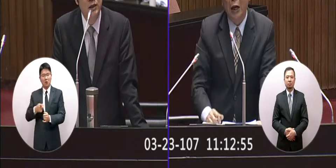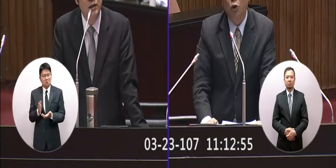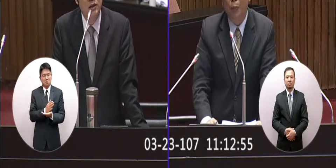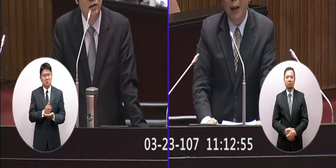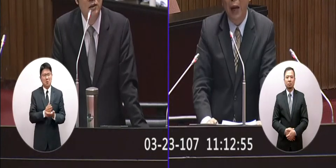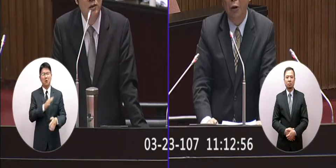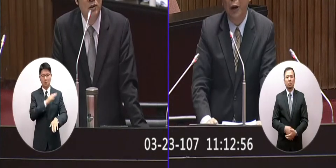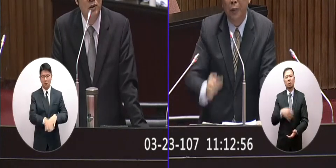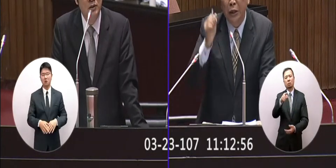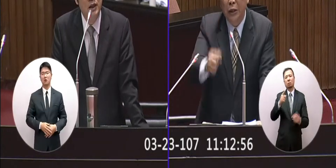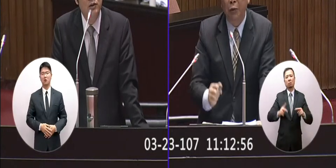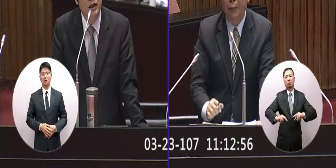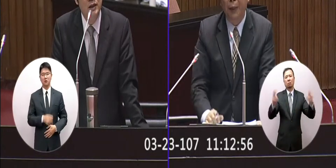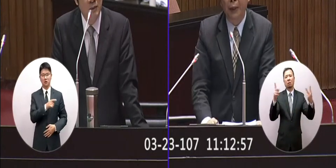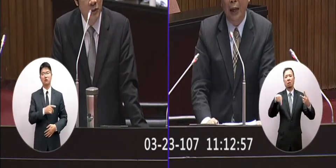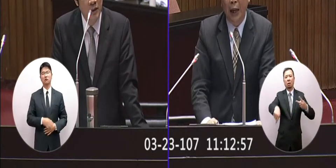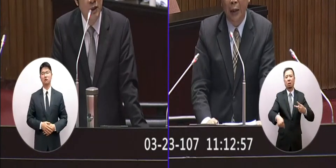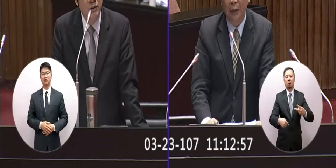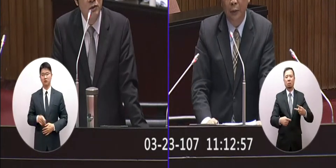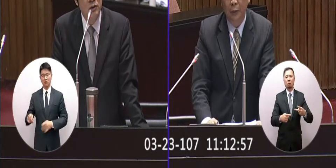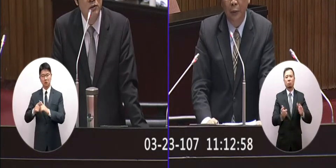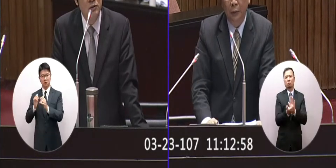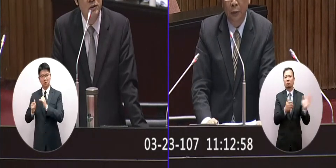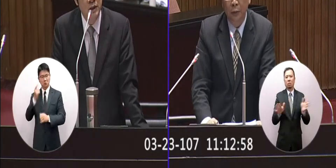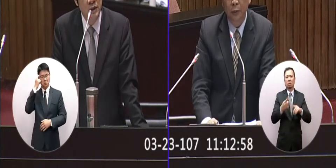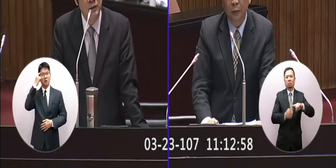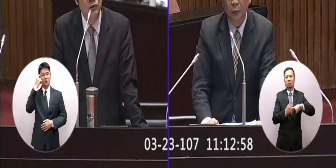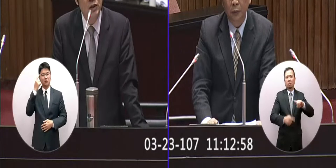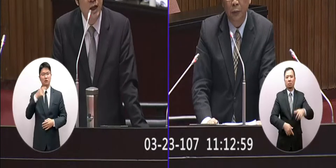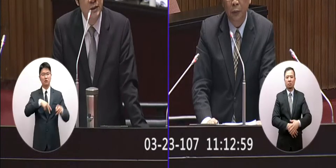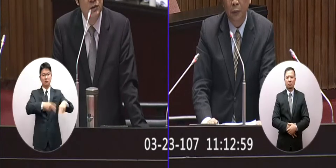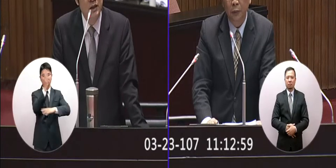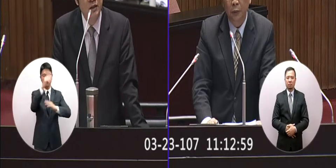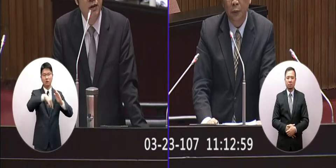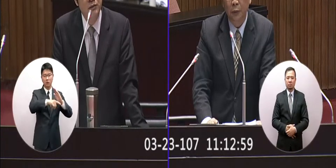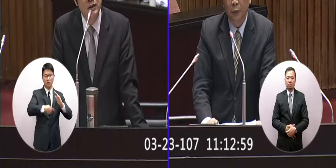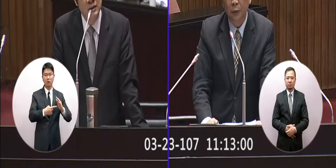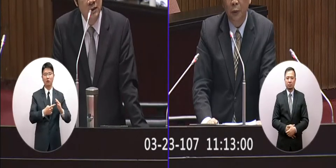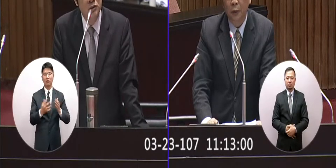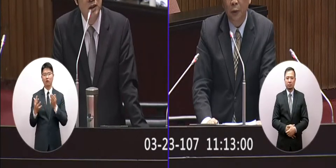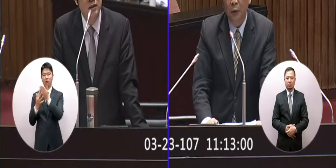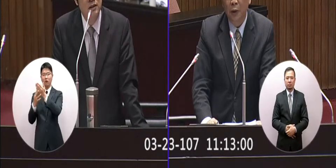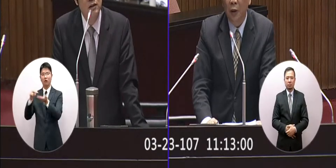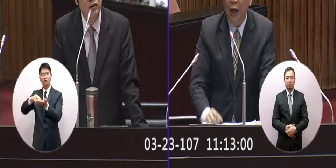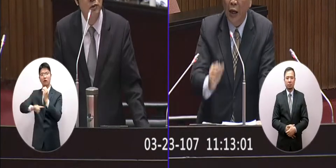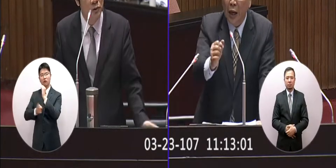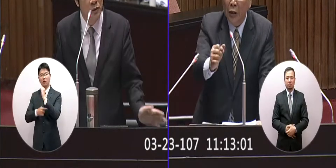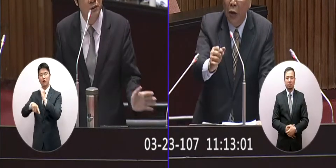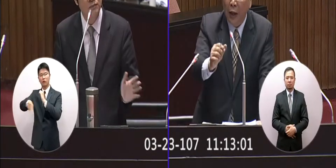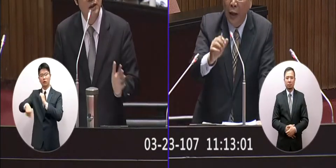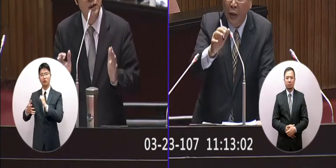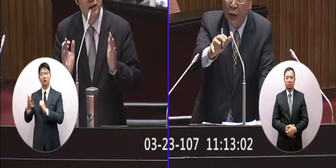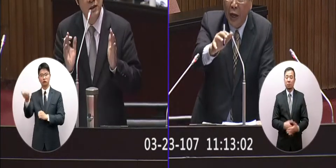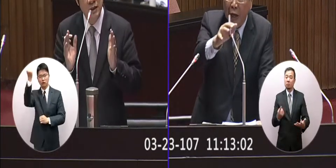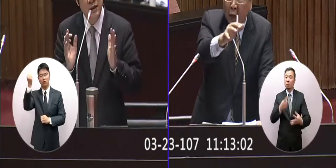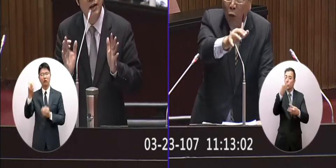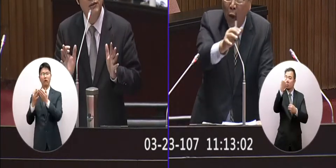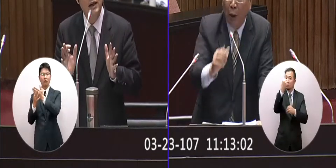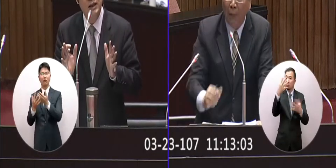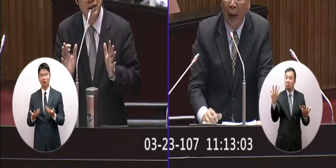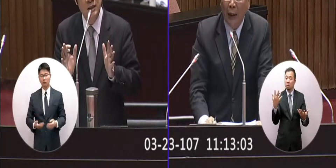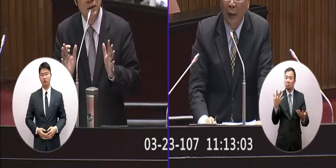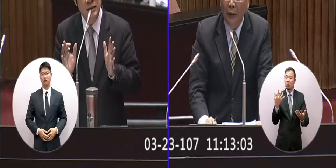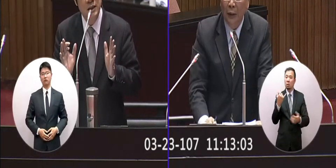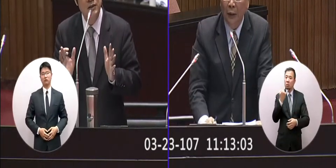为我干预改革做半套， 我认为他们会认为说行政院去干预立法院的职权。 那你哪时候改时间可以